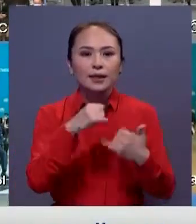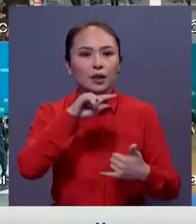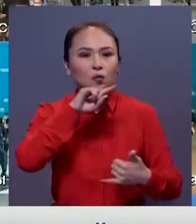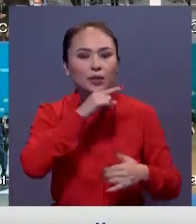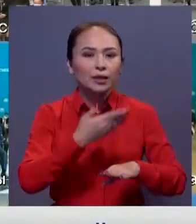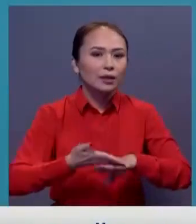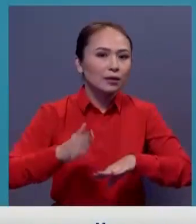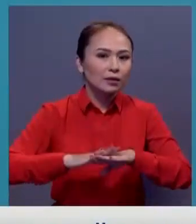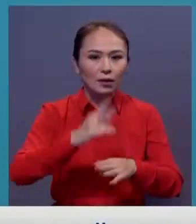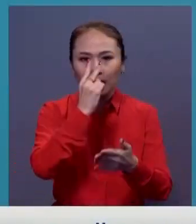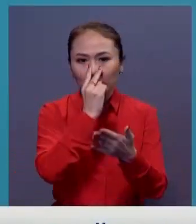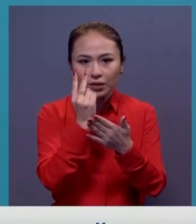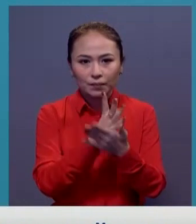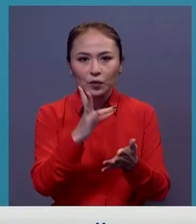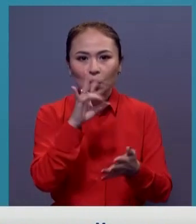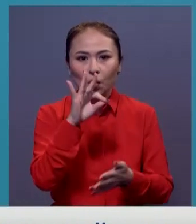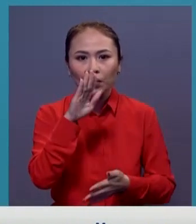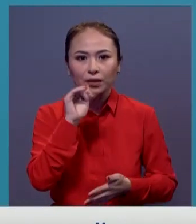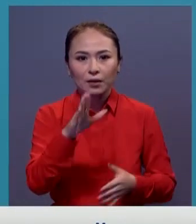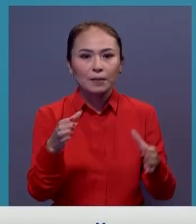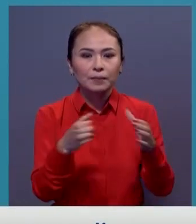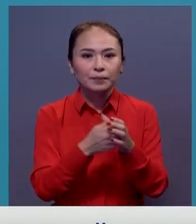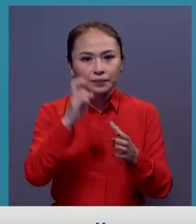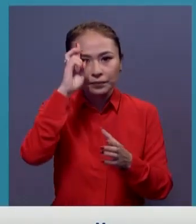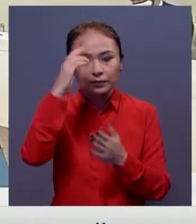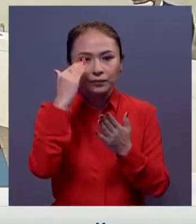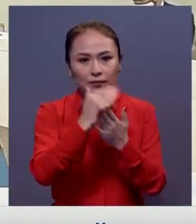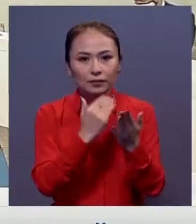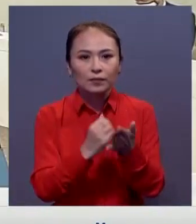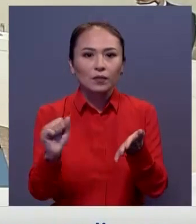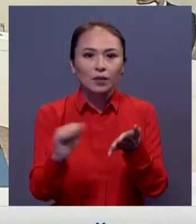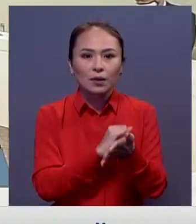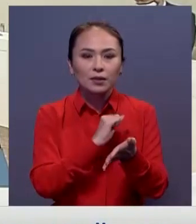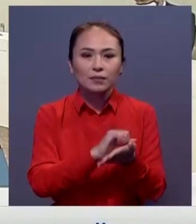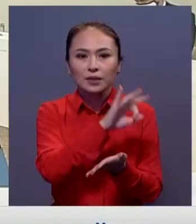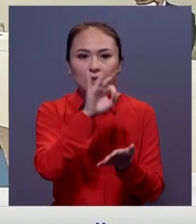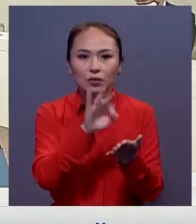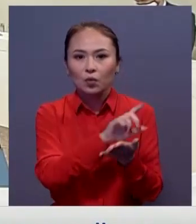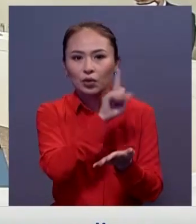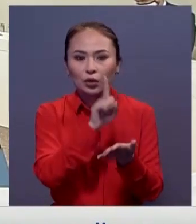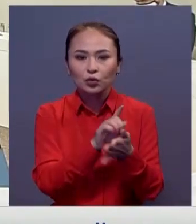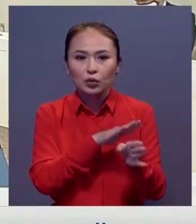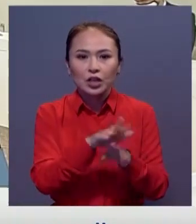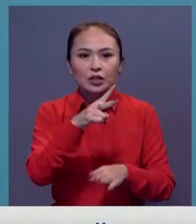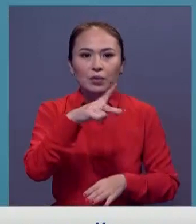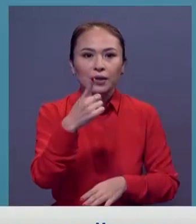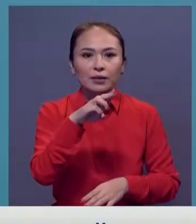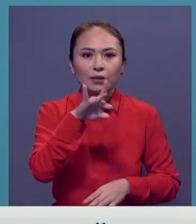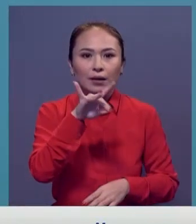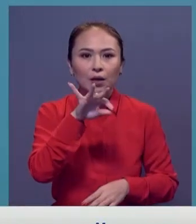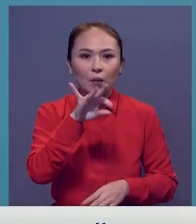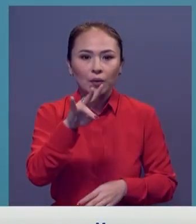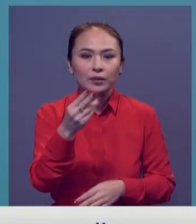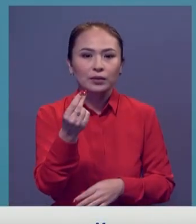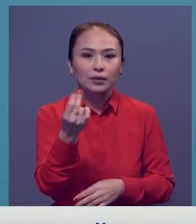Қазіргі экономикалық қиындықтарға қарамастан Нұр Отан үкіметпен тізе қоса отырып, құжаттағы мақсат міндеттерді орындау үшін 21